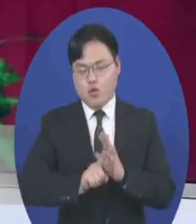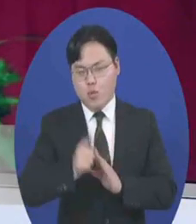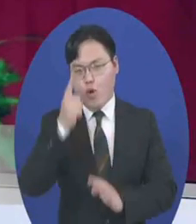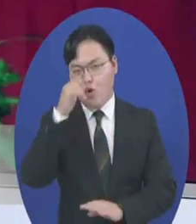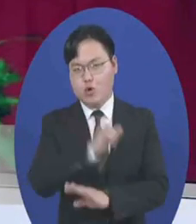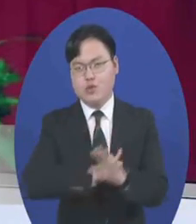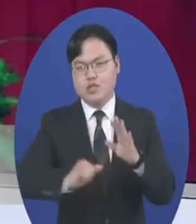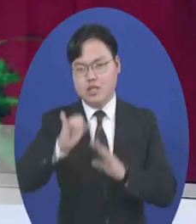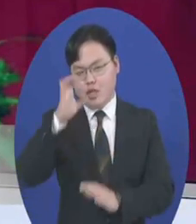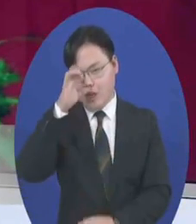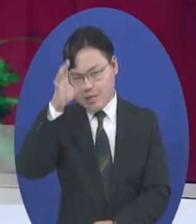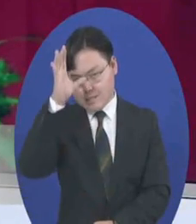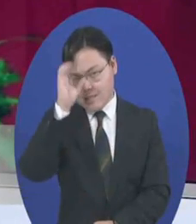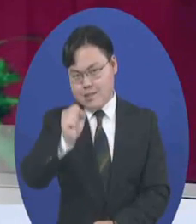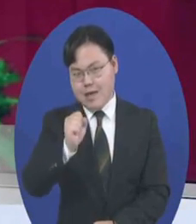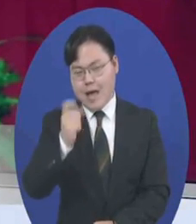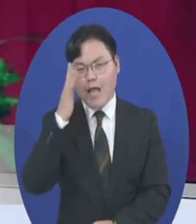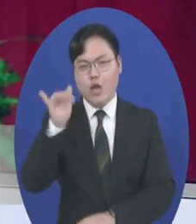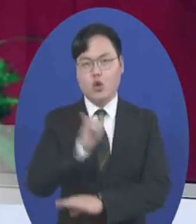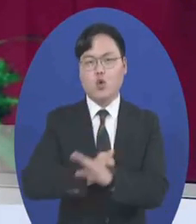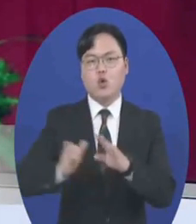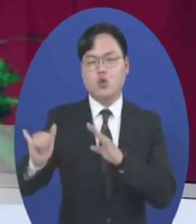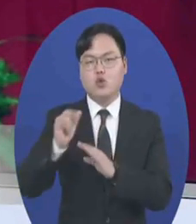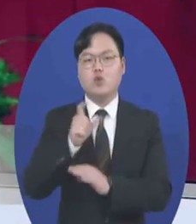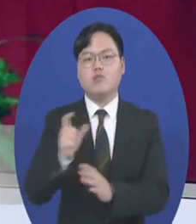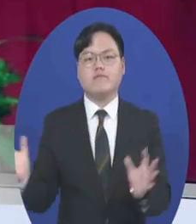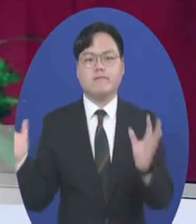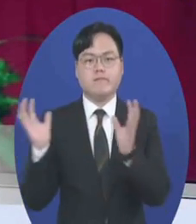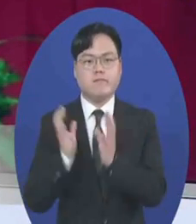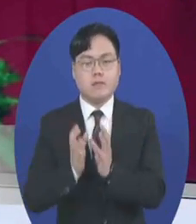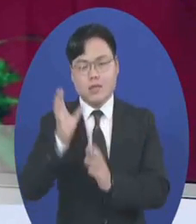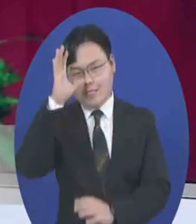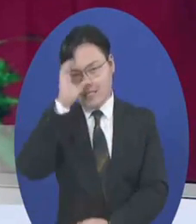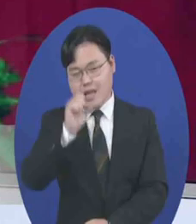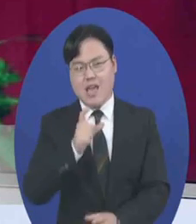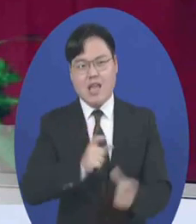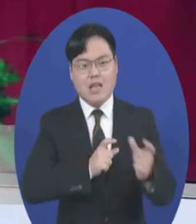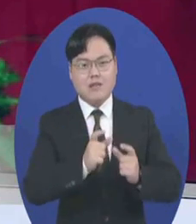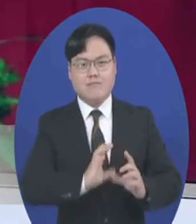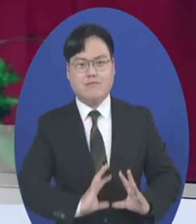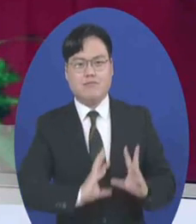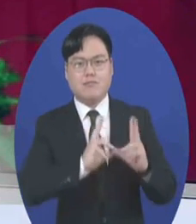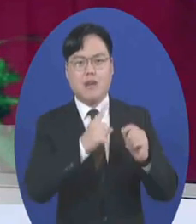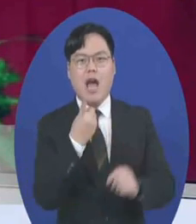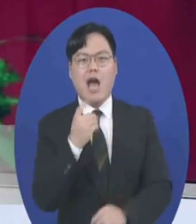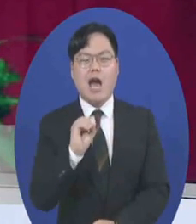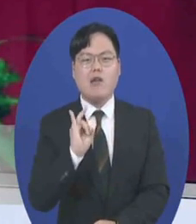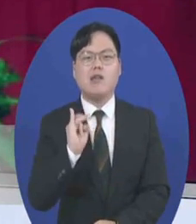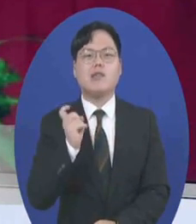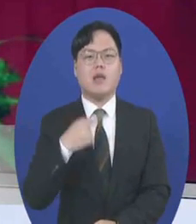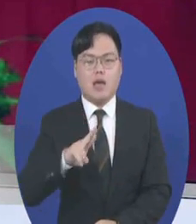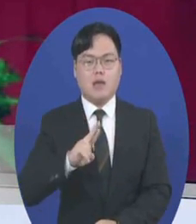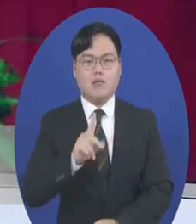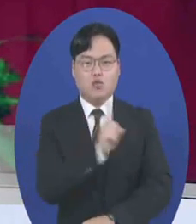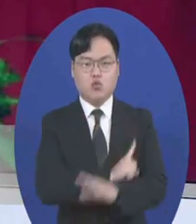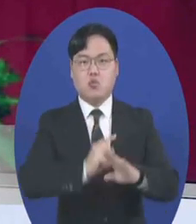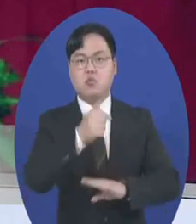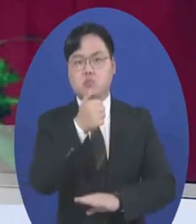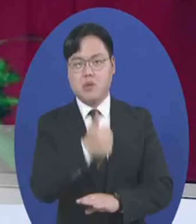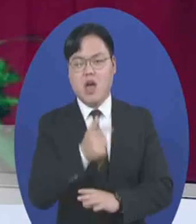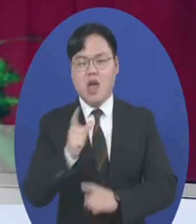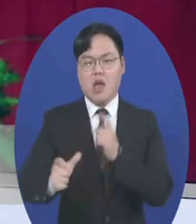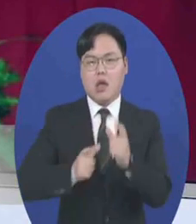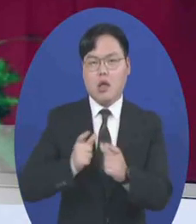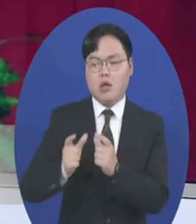Монгол Улсын Ерөнхий сайд оюуны эрдэнэ гадаадын хөрөнгө оруулагчтай уулзлаа. Энэ үеэр Ерөнхий сайд эдийн засгаа сэргээх 10 их наядын цогц төлөвлөгөө үр дүнгээ өгч